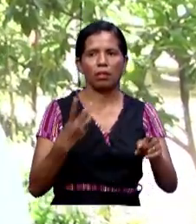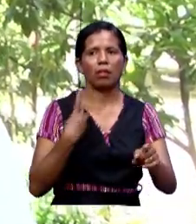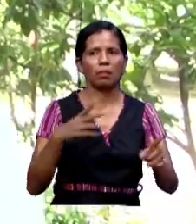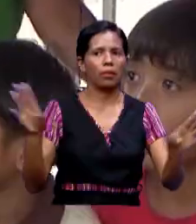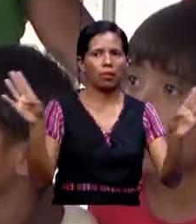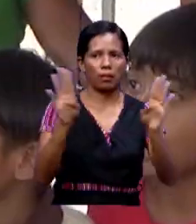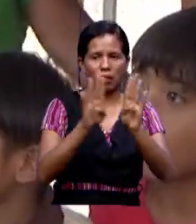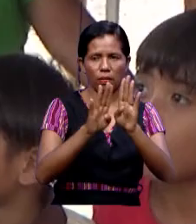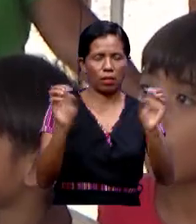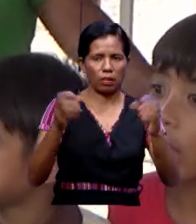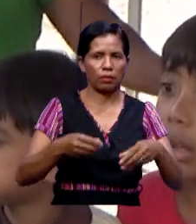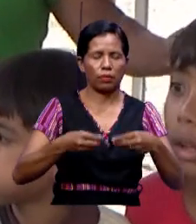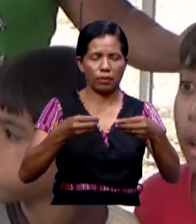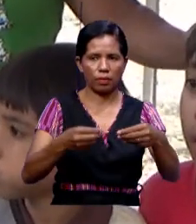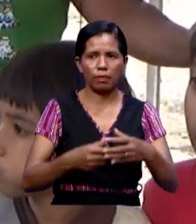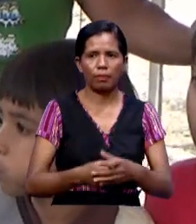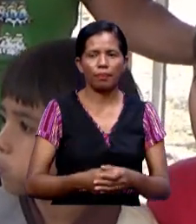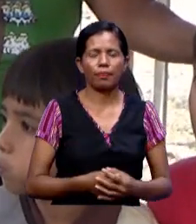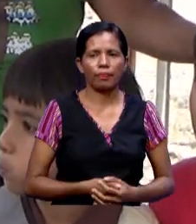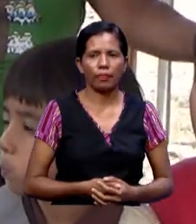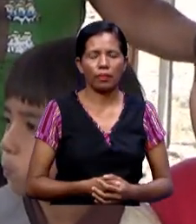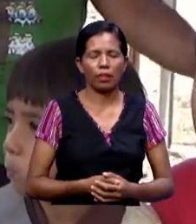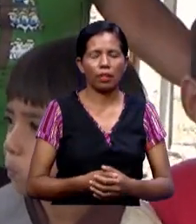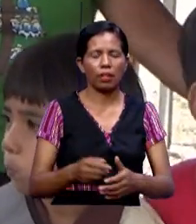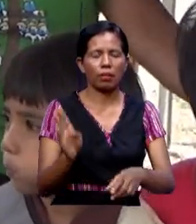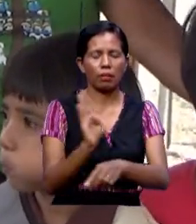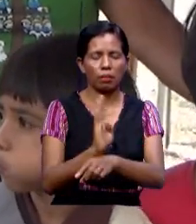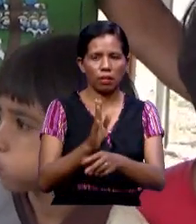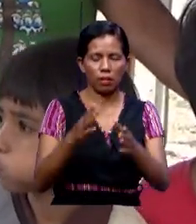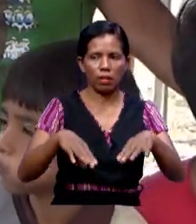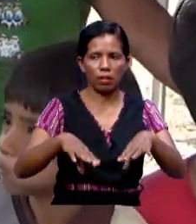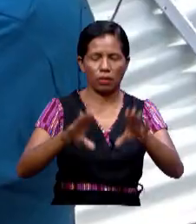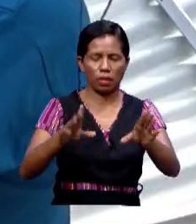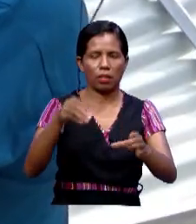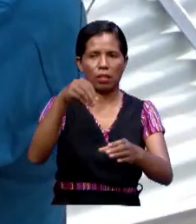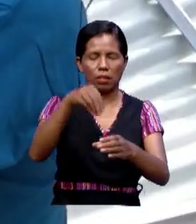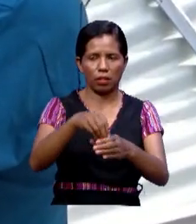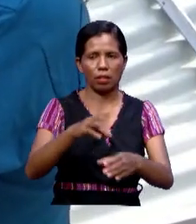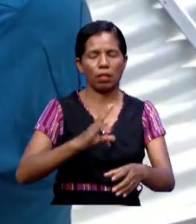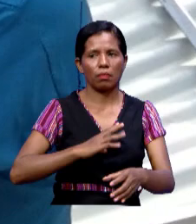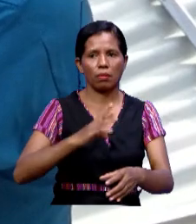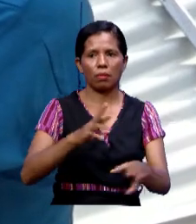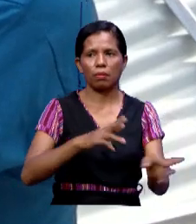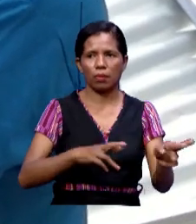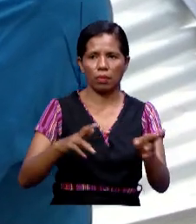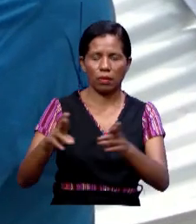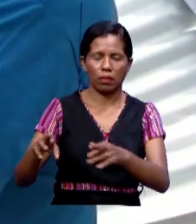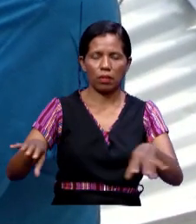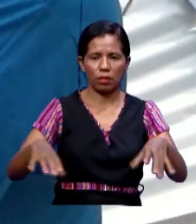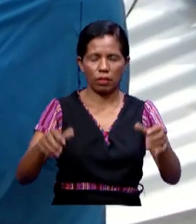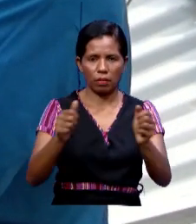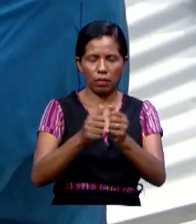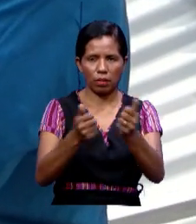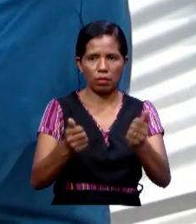takkan ada foto. Antes ne vendedor sira nebe fang iha moro larang Kampung Baru ne pronto atu kopero